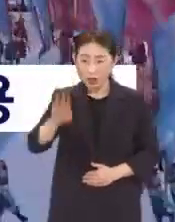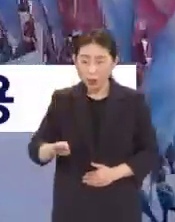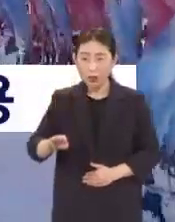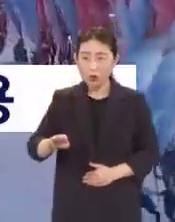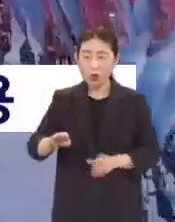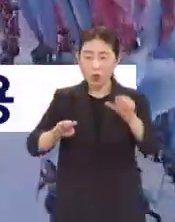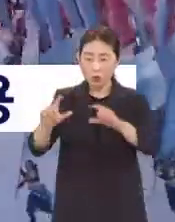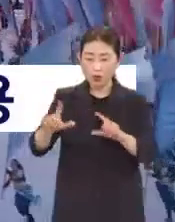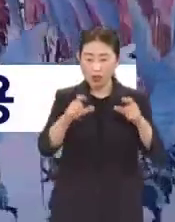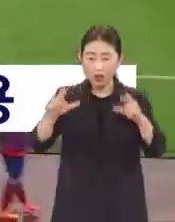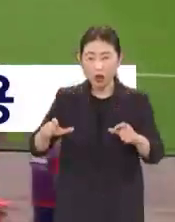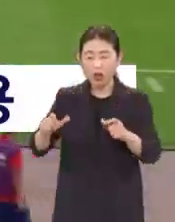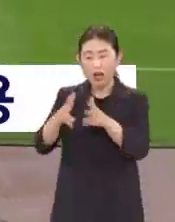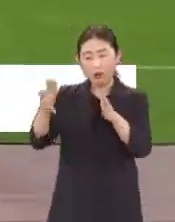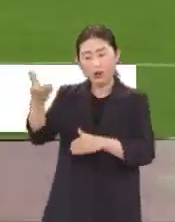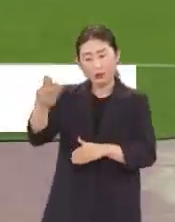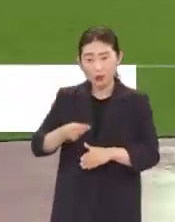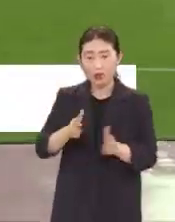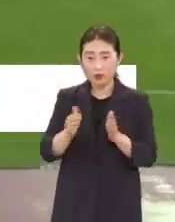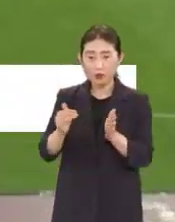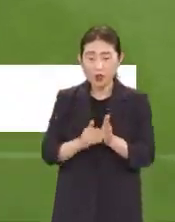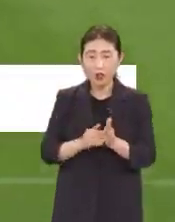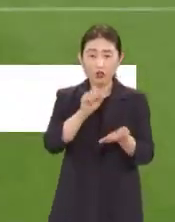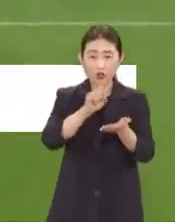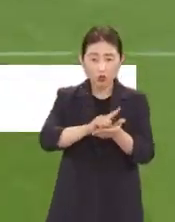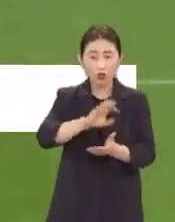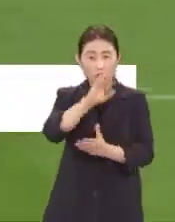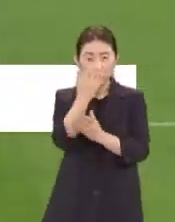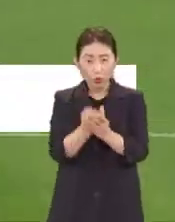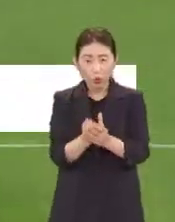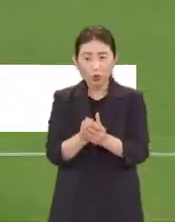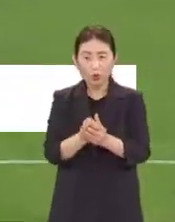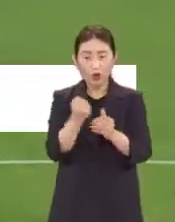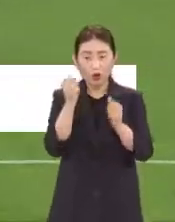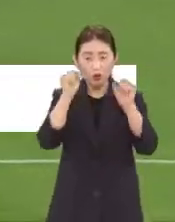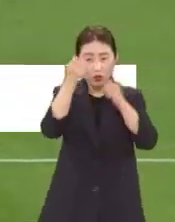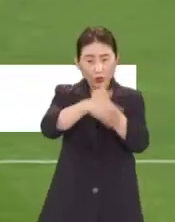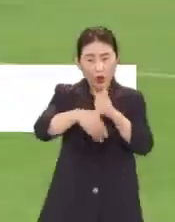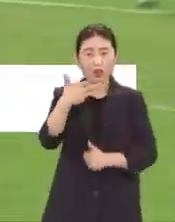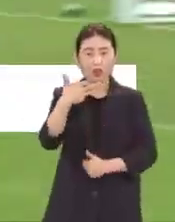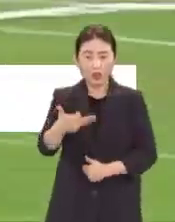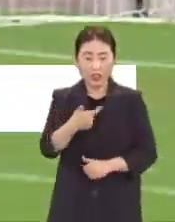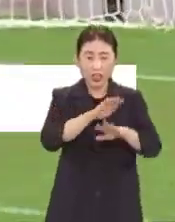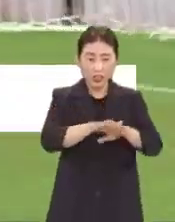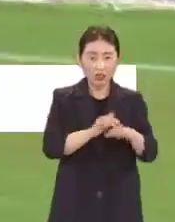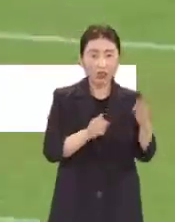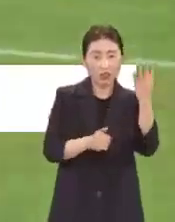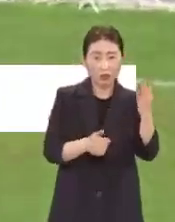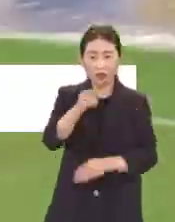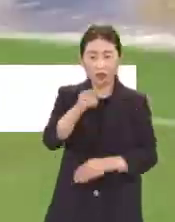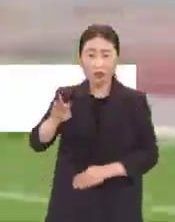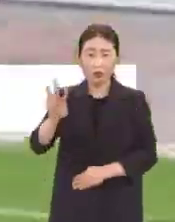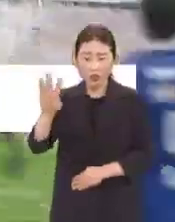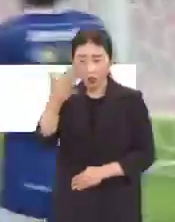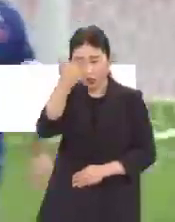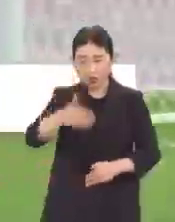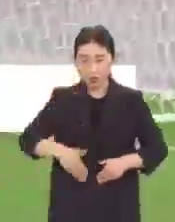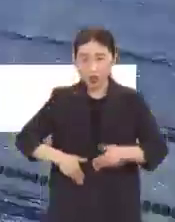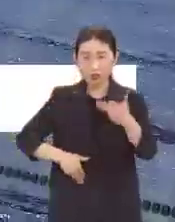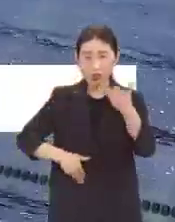임대아파트에 마련됩니다 축구화 농구 양궁 등 18개 종목이 대전 4곳 세종 세곳 충남